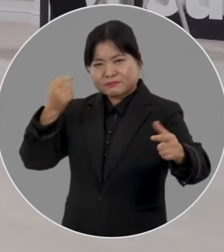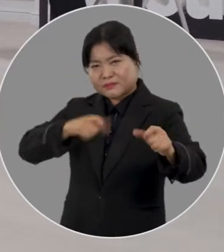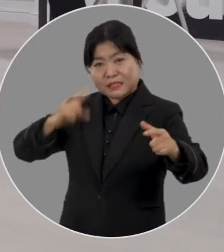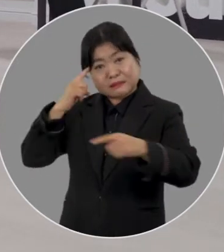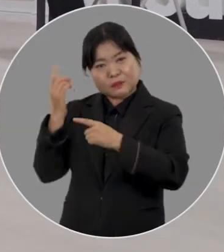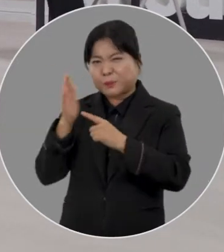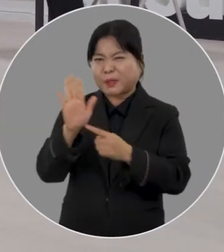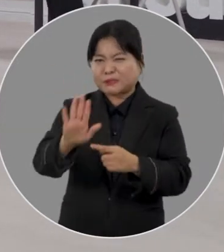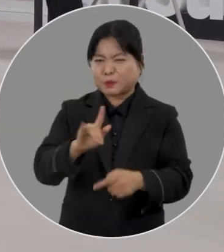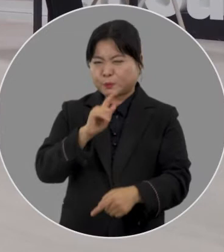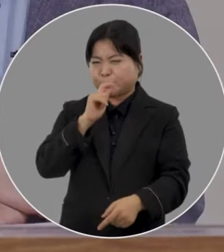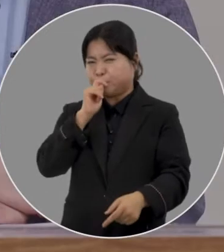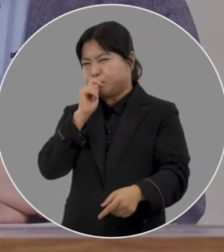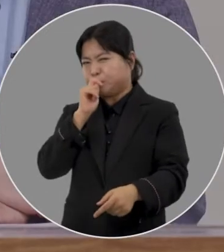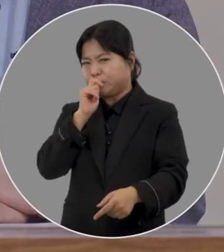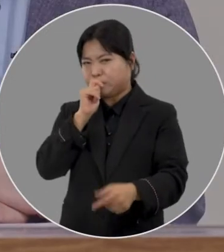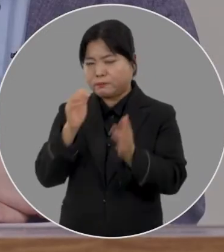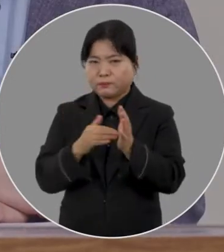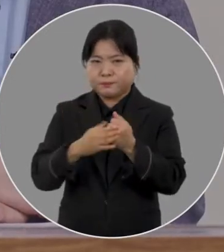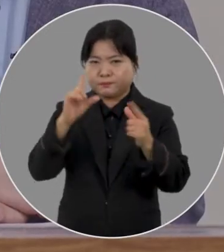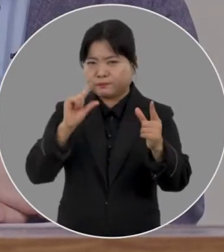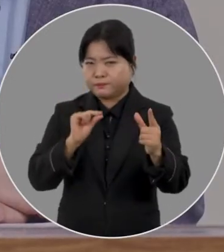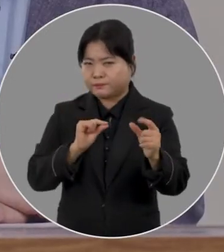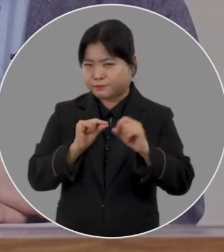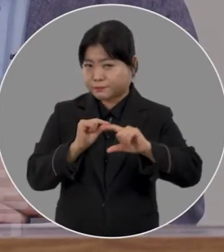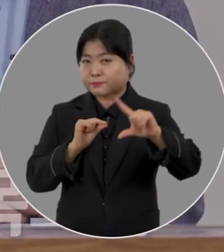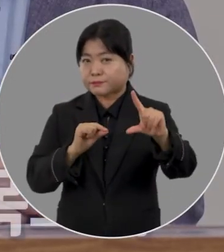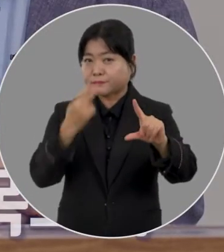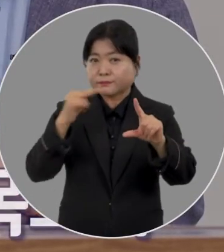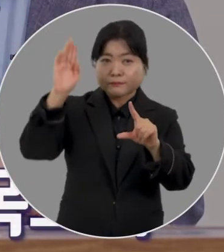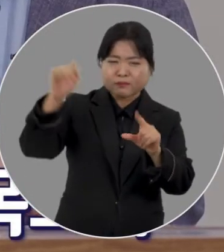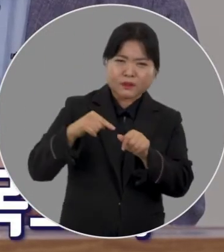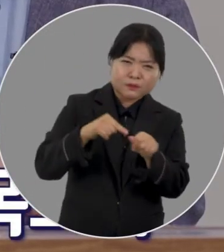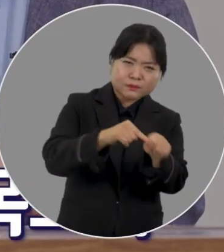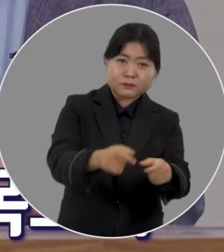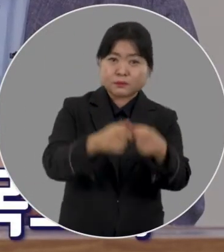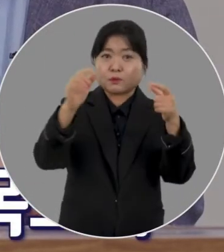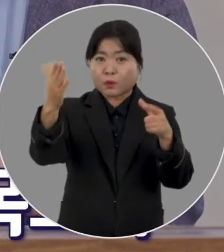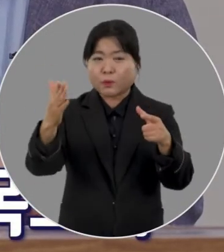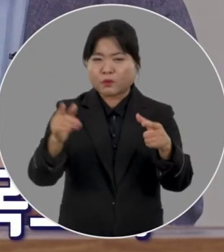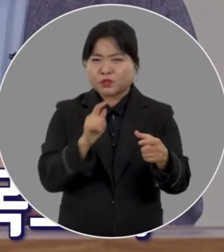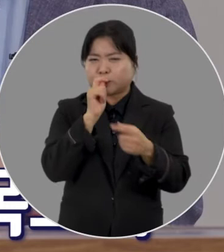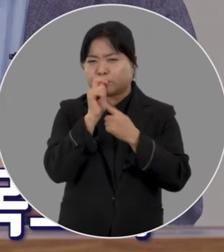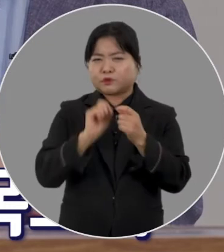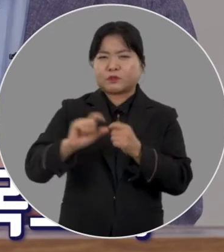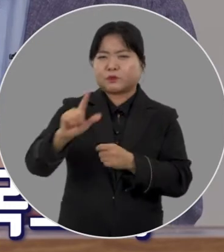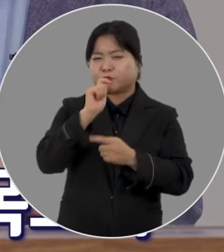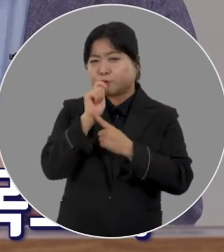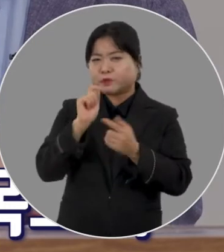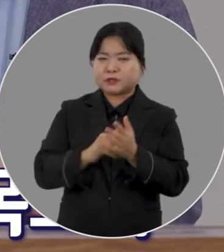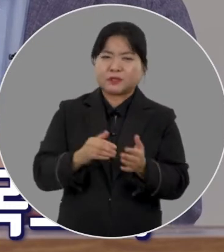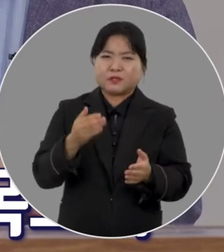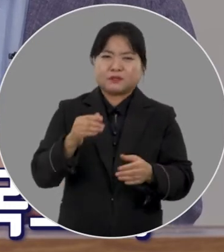않고 점점 목소리를 줄여 나가니까 나치의 선동은 이렇게 점점 커지고 그다음에 다수의 침묵하는 사람들 때문에 저항이나